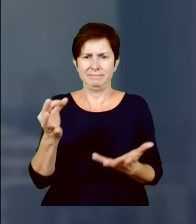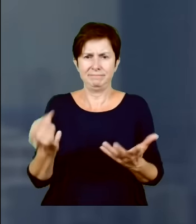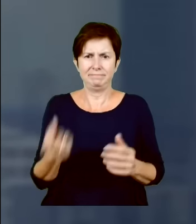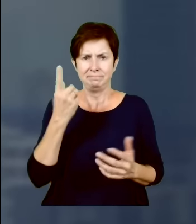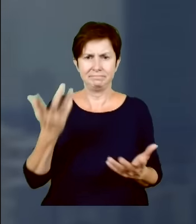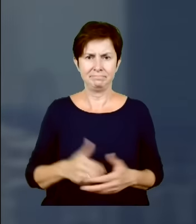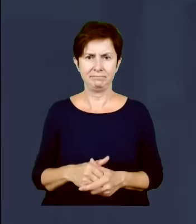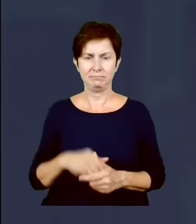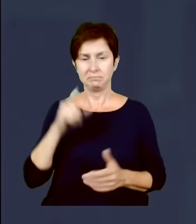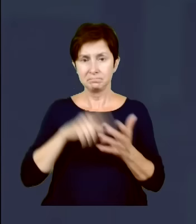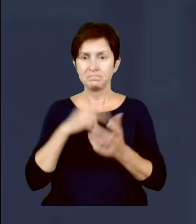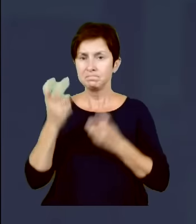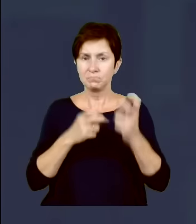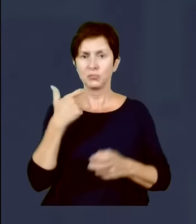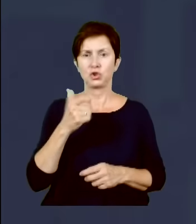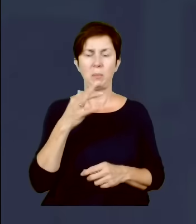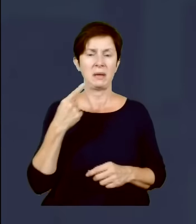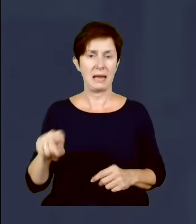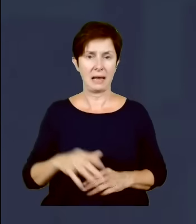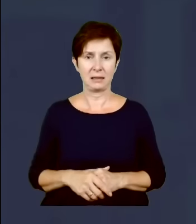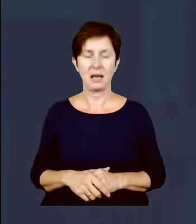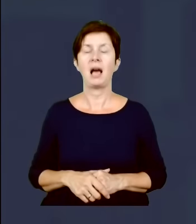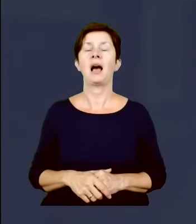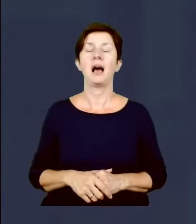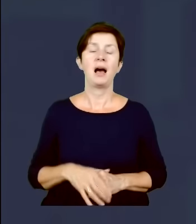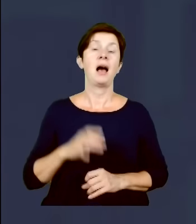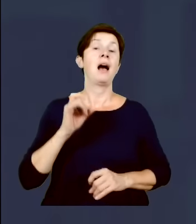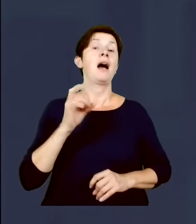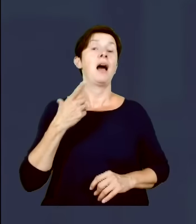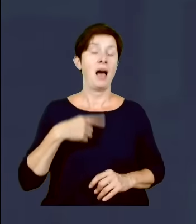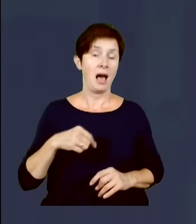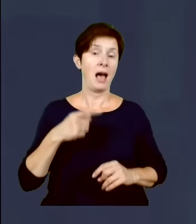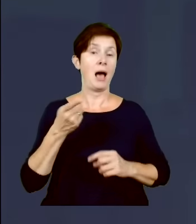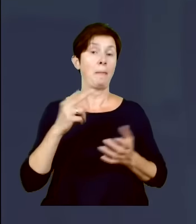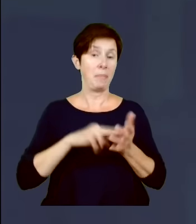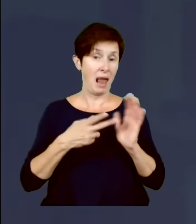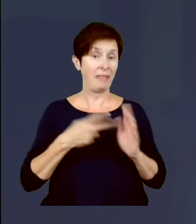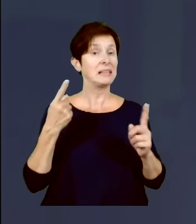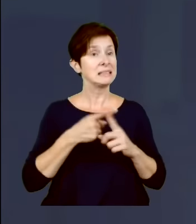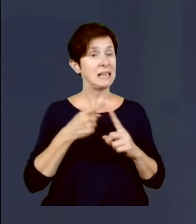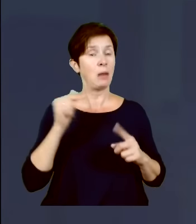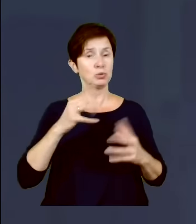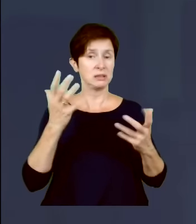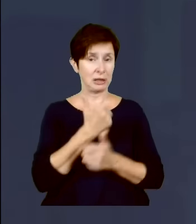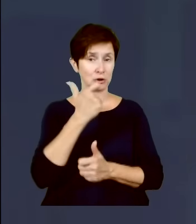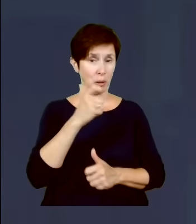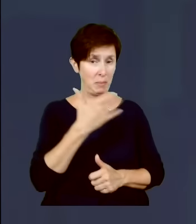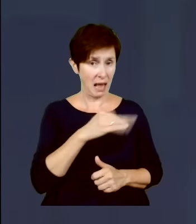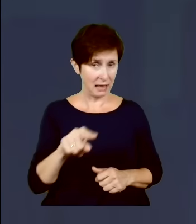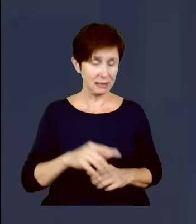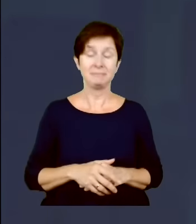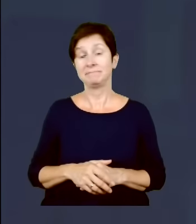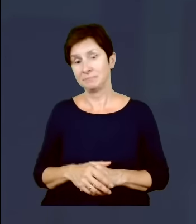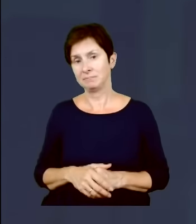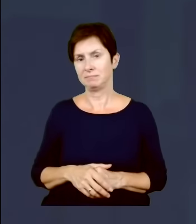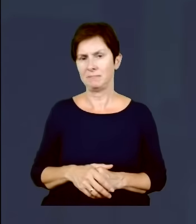100 miliardów No ja rozumiem że sobie ustalono taki cel żeby to znaleźć natomiast No jak widać idzie im